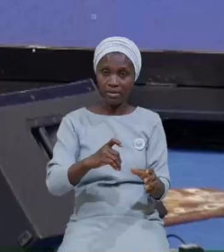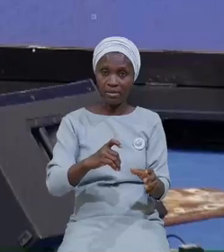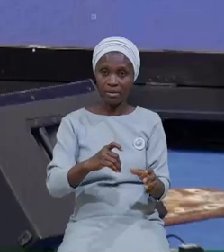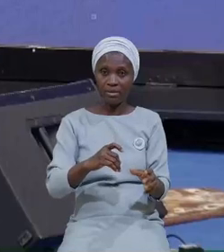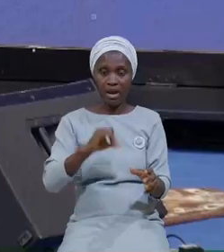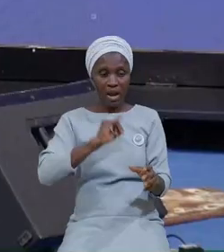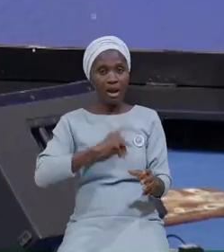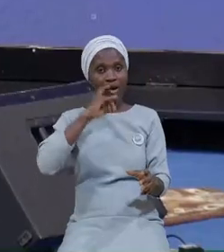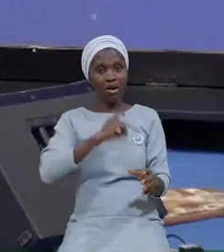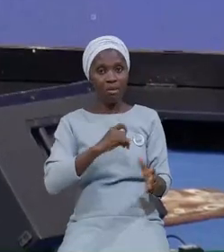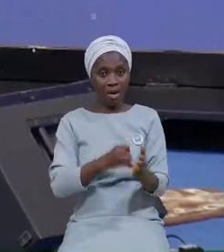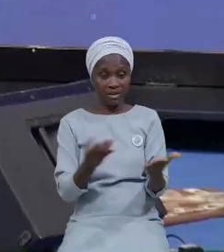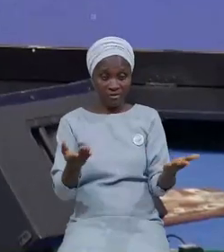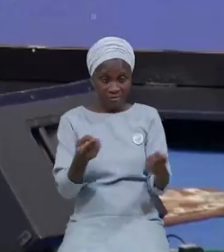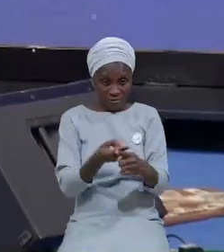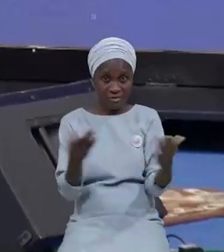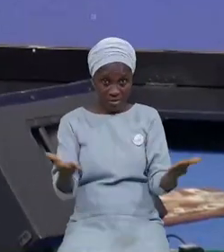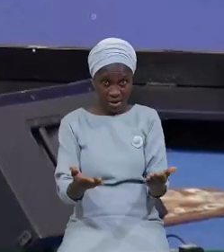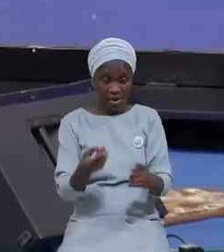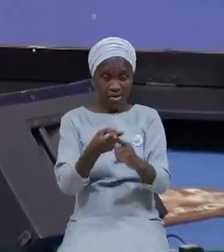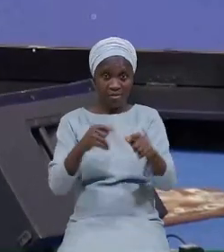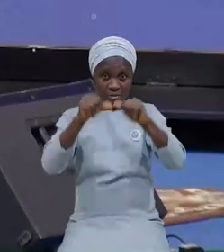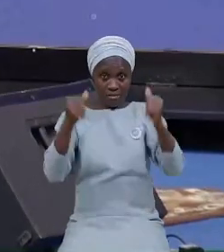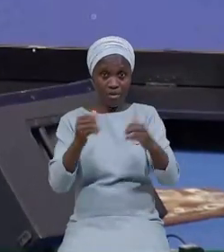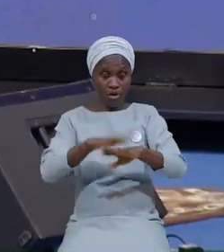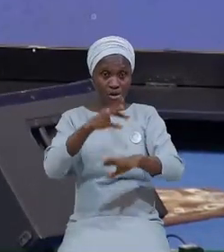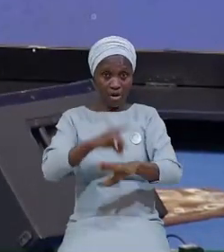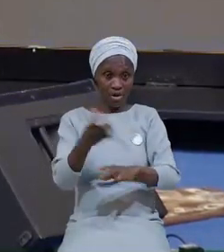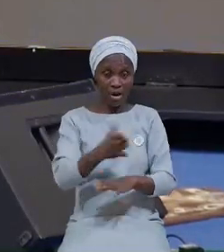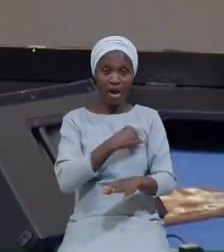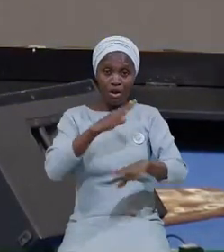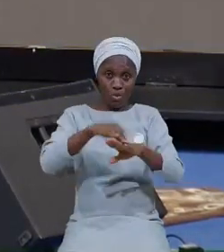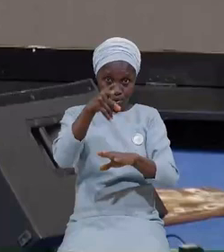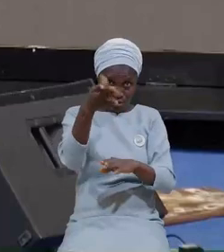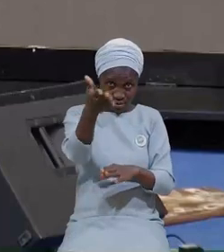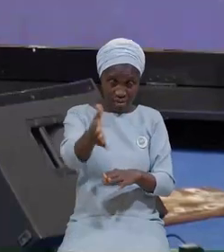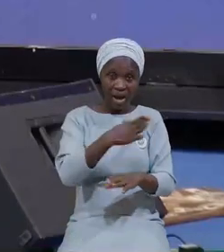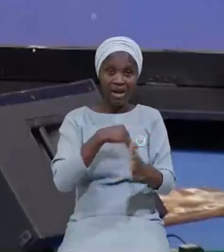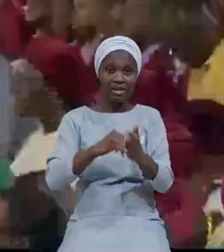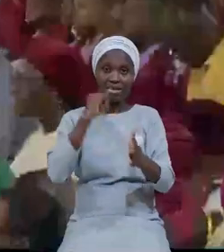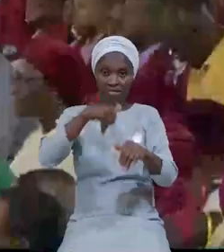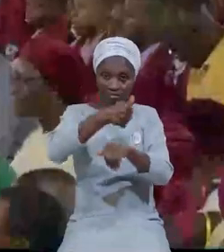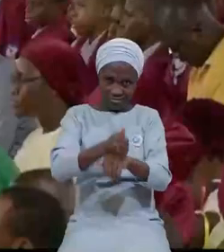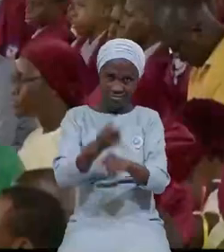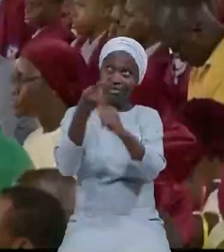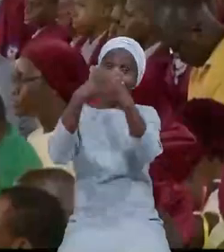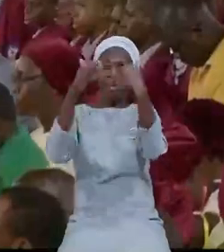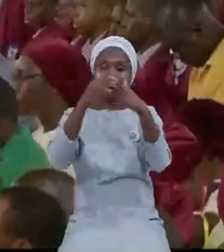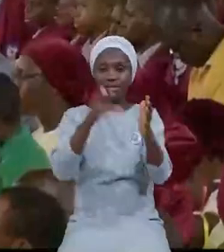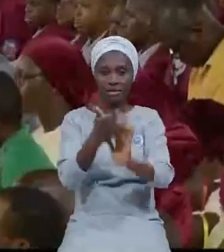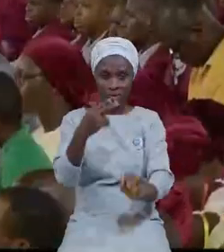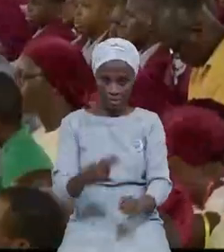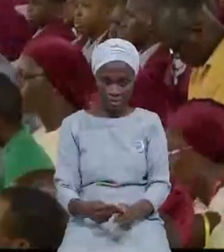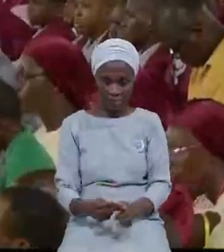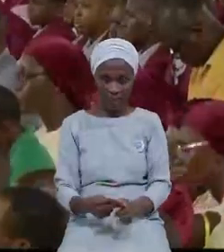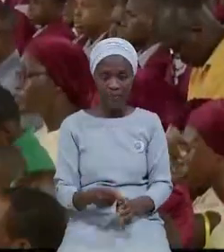ordonnée je l'ordonne ici depuis le pupitre ici sur la terre et sur vous là-bas et c'est confirmé du